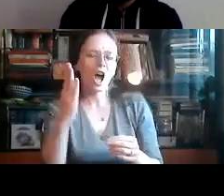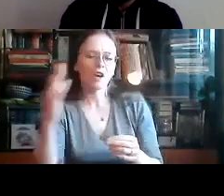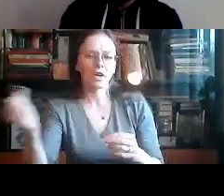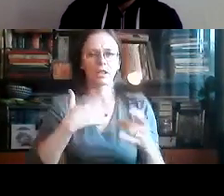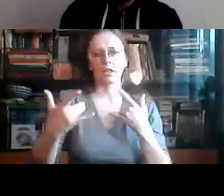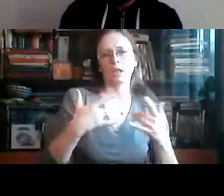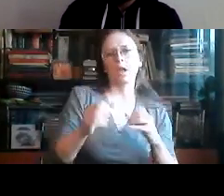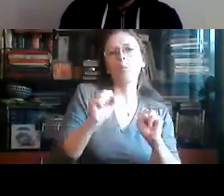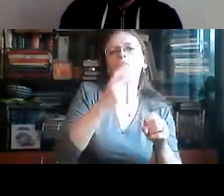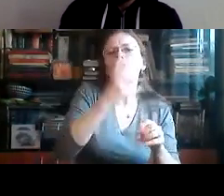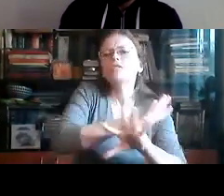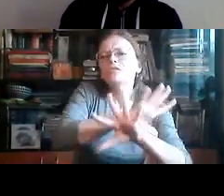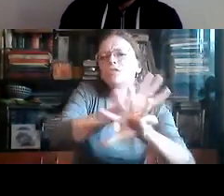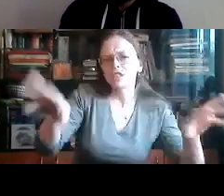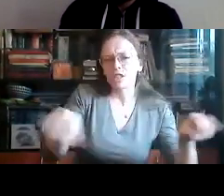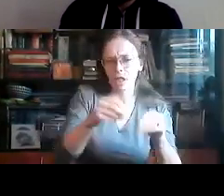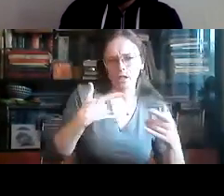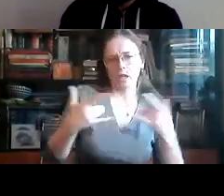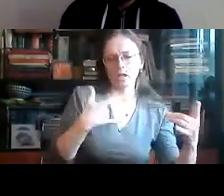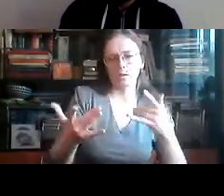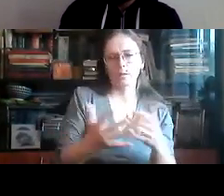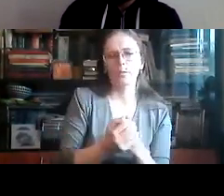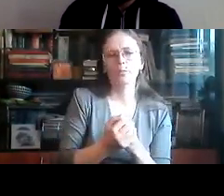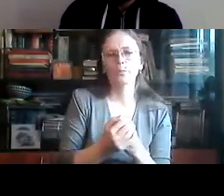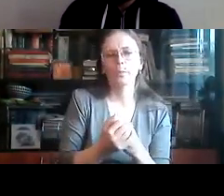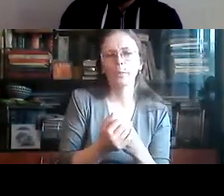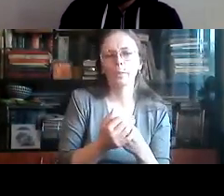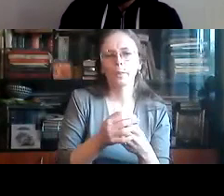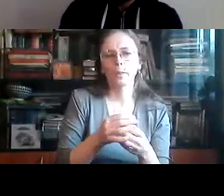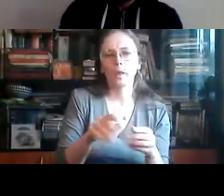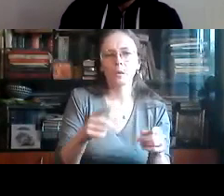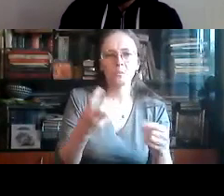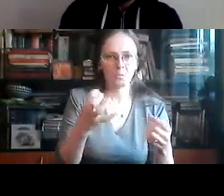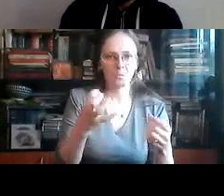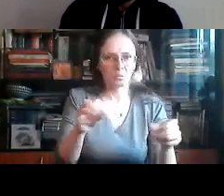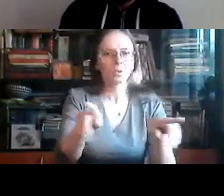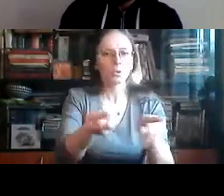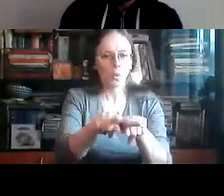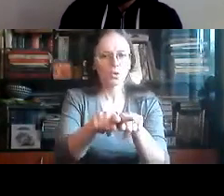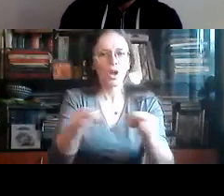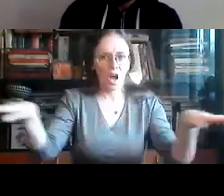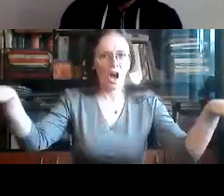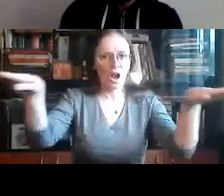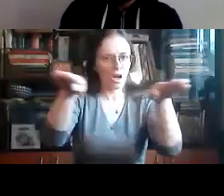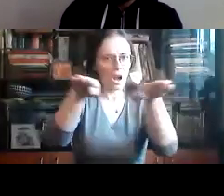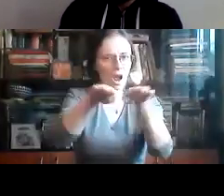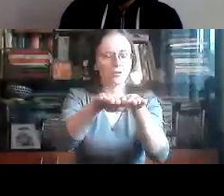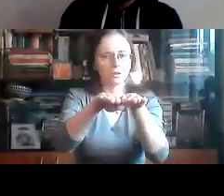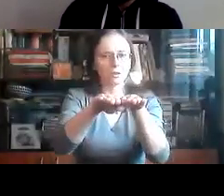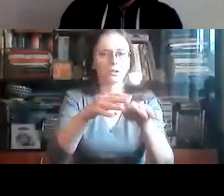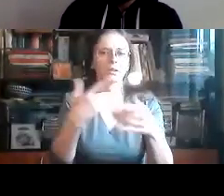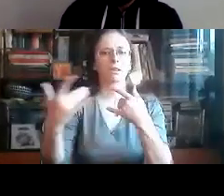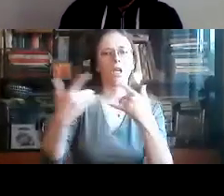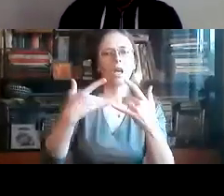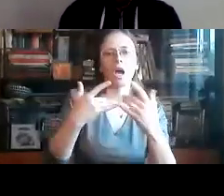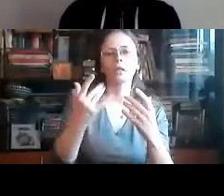есть, и это такое тоже равенство, нам не нужно теперь, да, вот обладать деньгами вот в этот период, чтобы поехать.